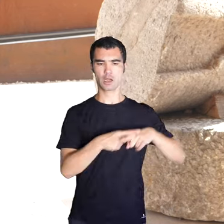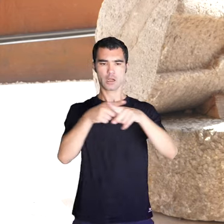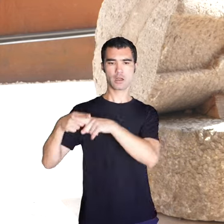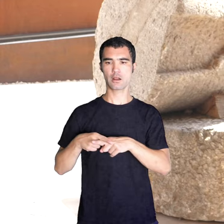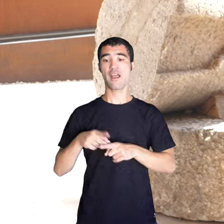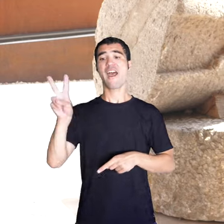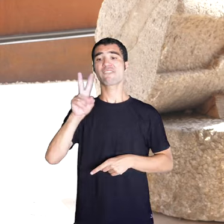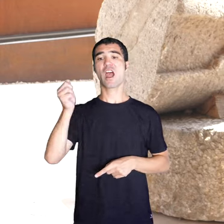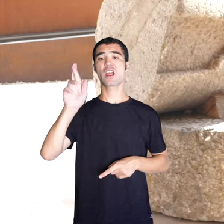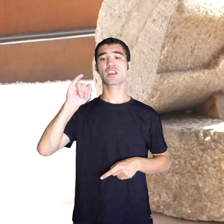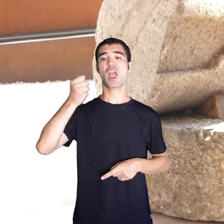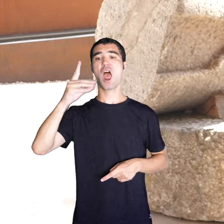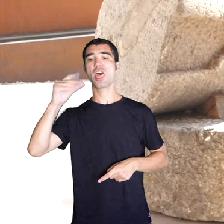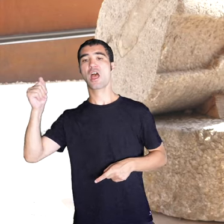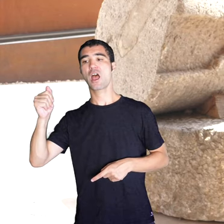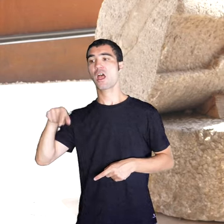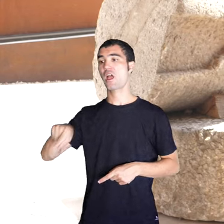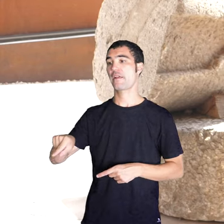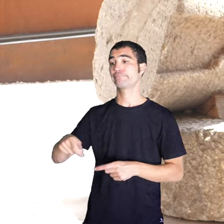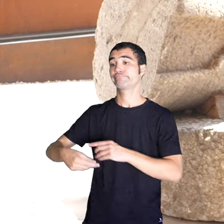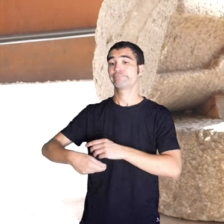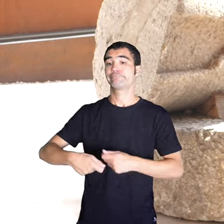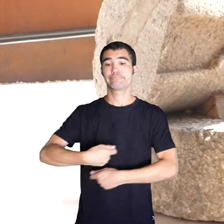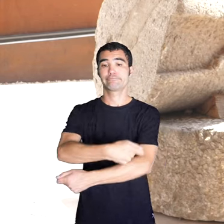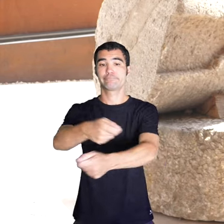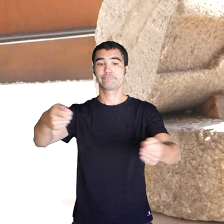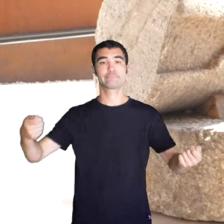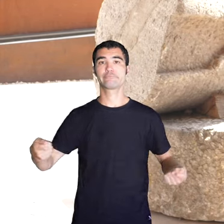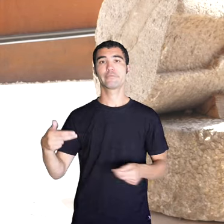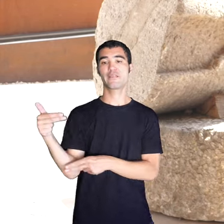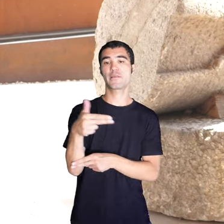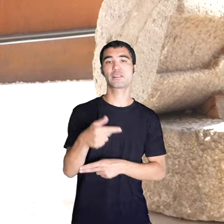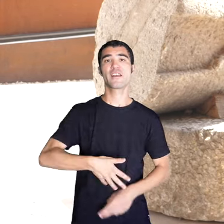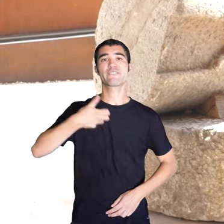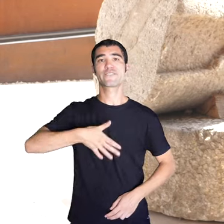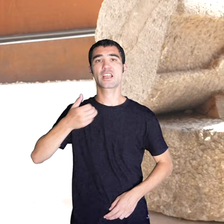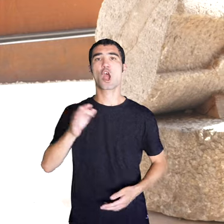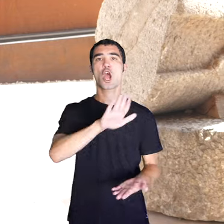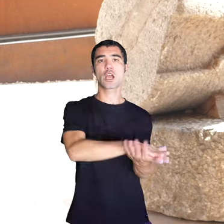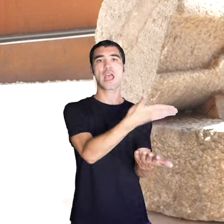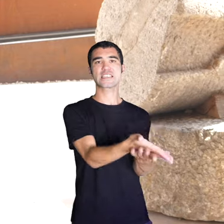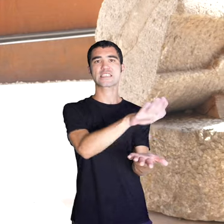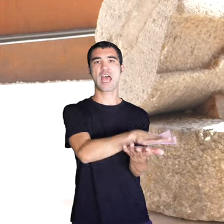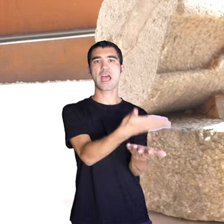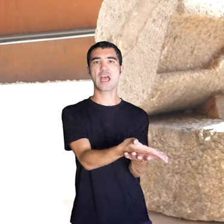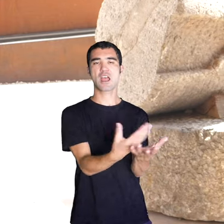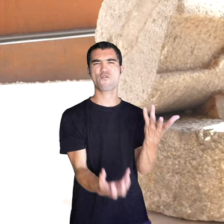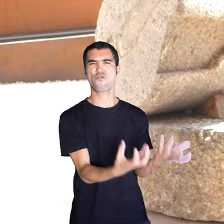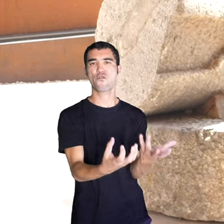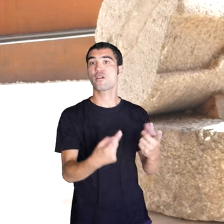Les variades, doncs, pues, se servia com a peix frit o torrat.